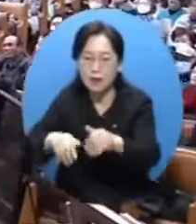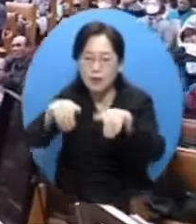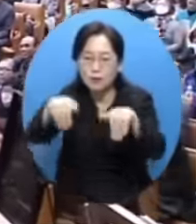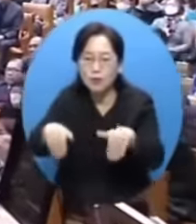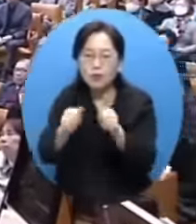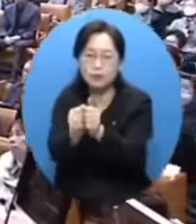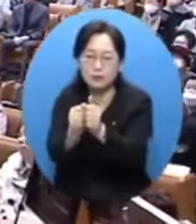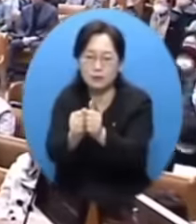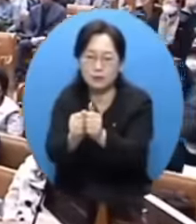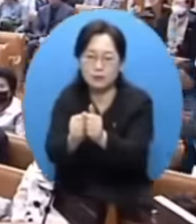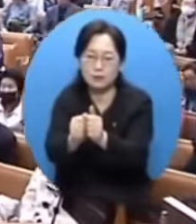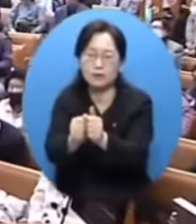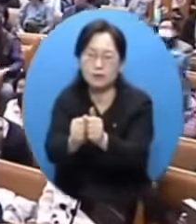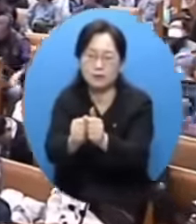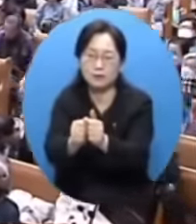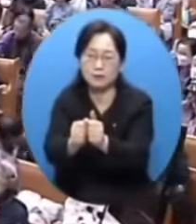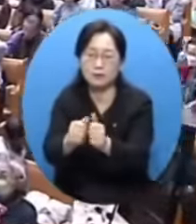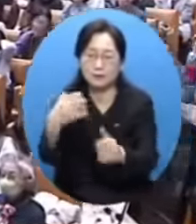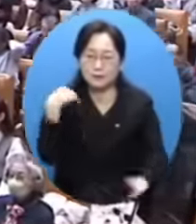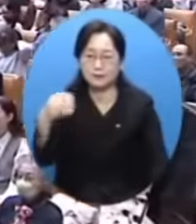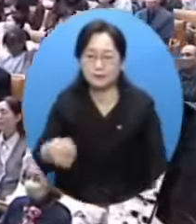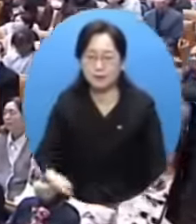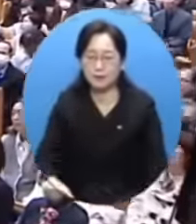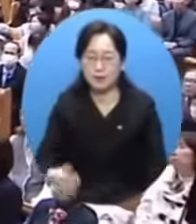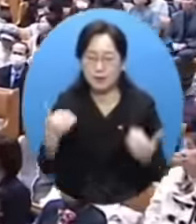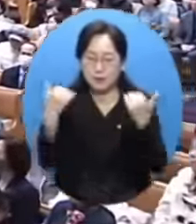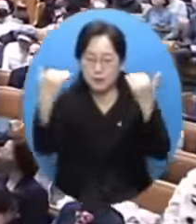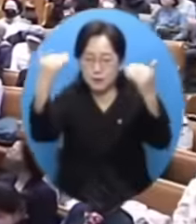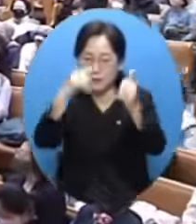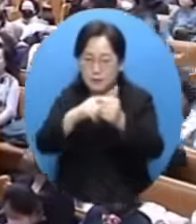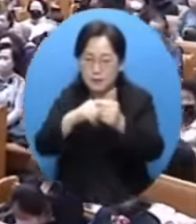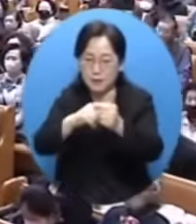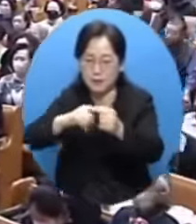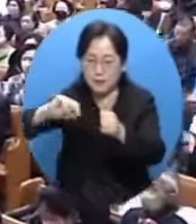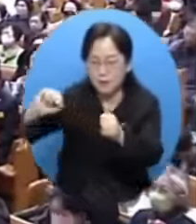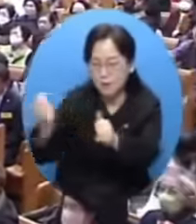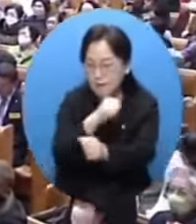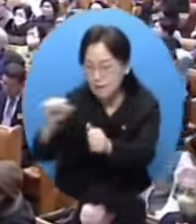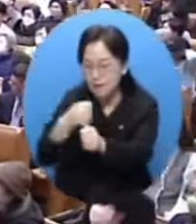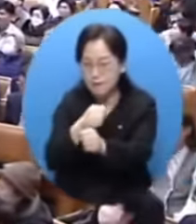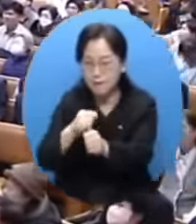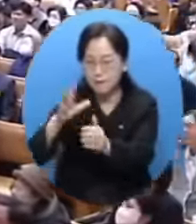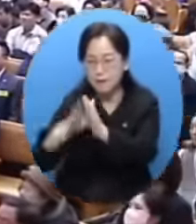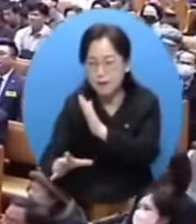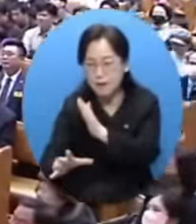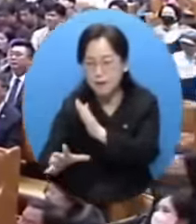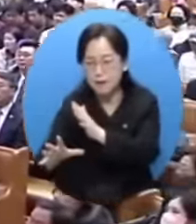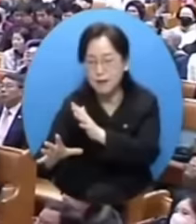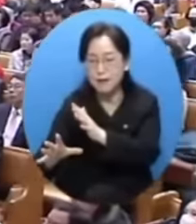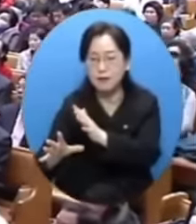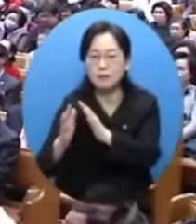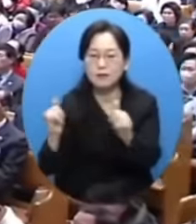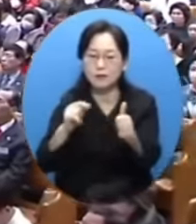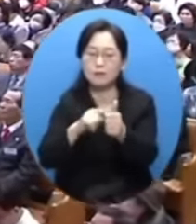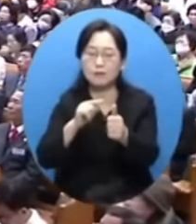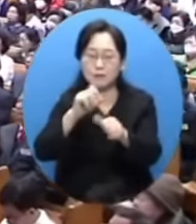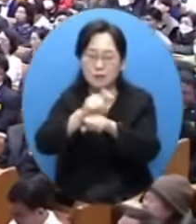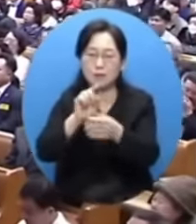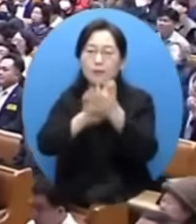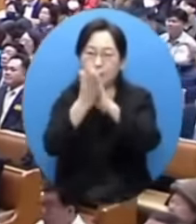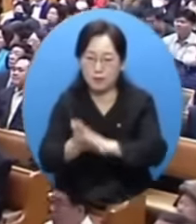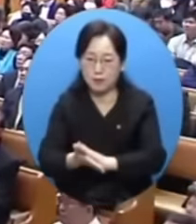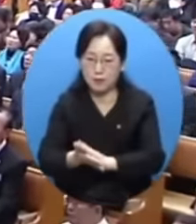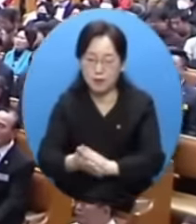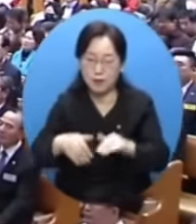자라나면서 매우 폭력적이고 방탕한 사람이 되었습니다. 결국 노예부역선의 선장이 되었는데